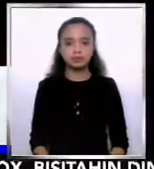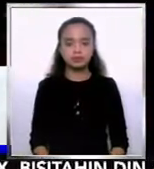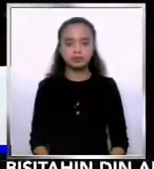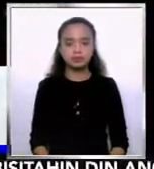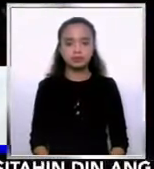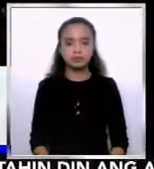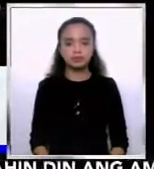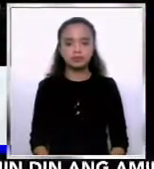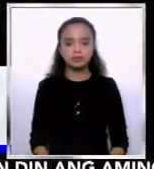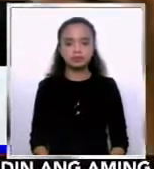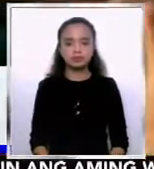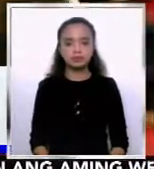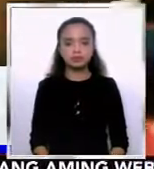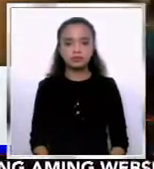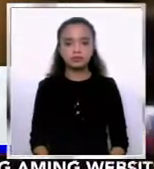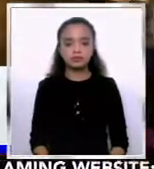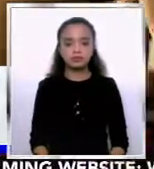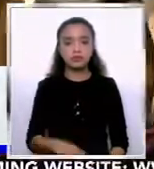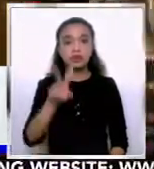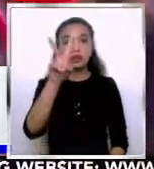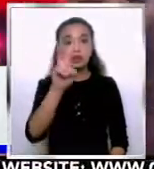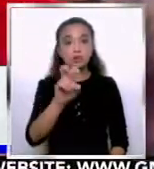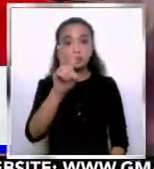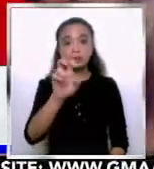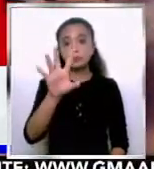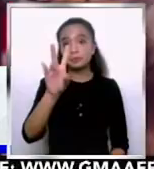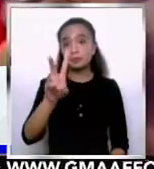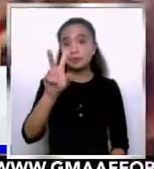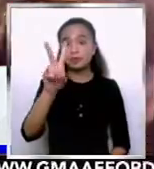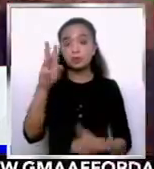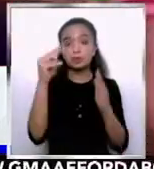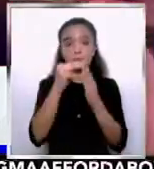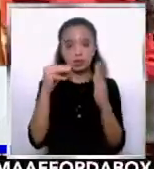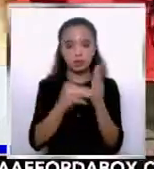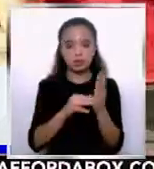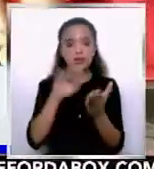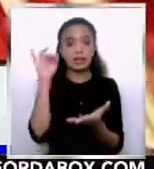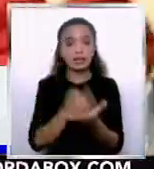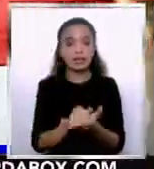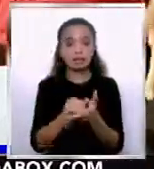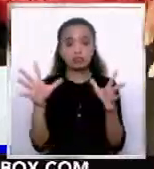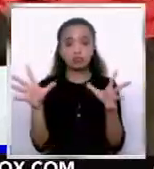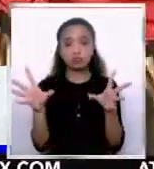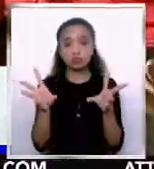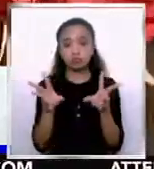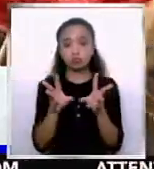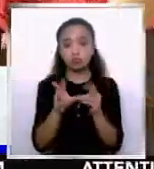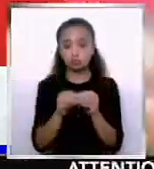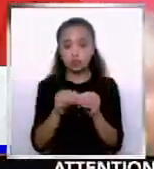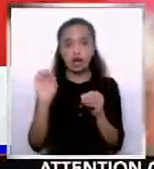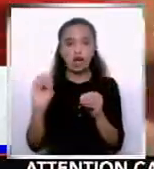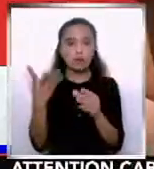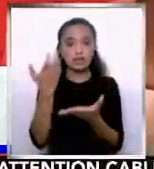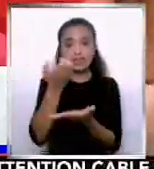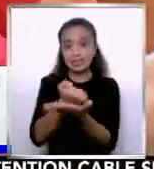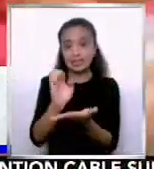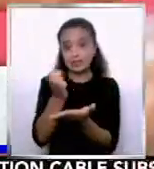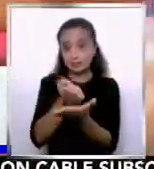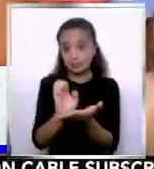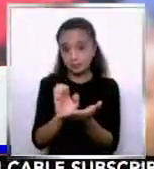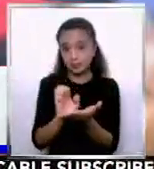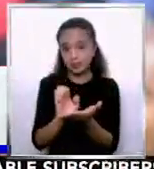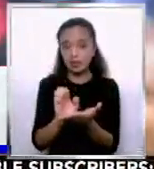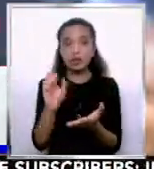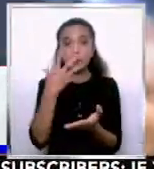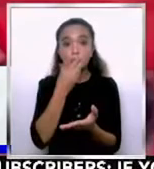272 million pesos. Iyan ang kabuuang gastos ng Partido Federal ng Pilipinas o PFP, ang partido ni